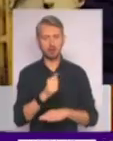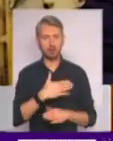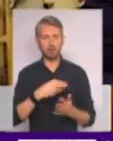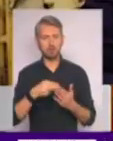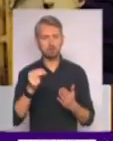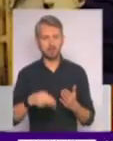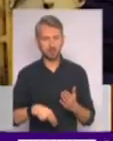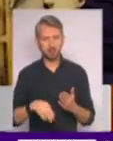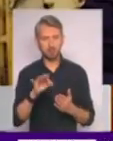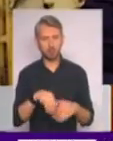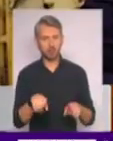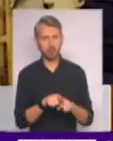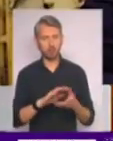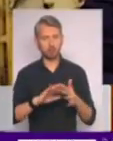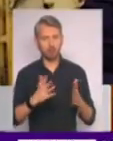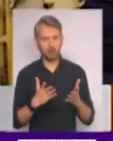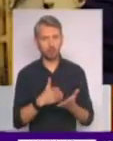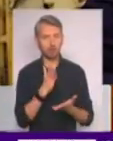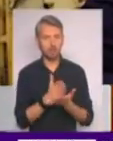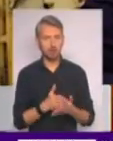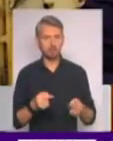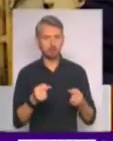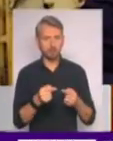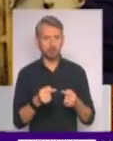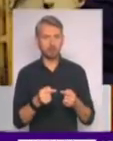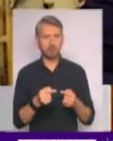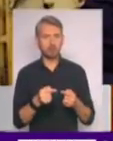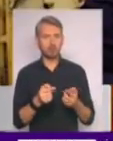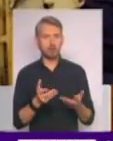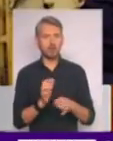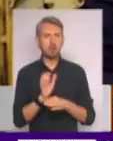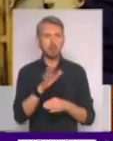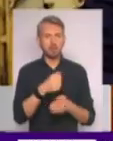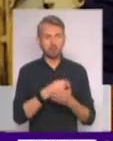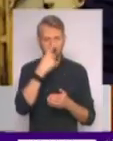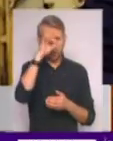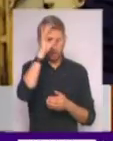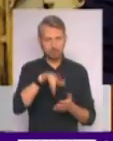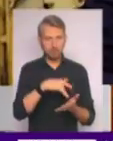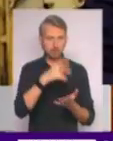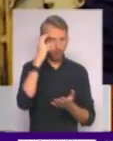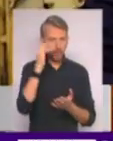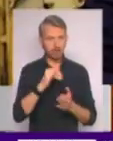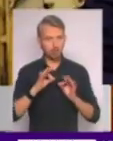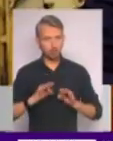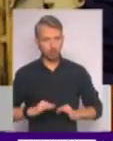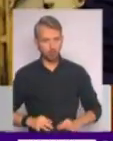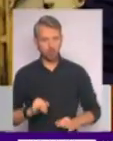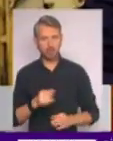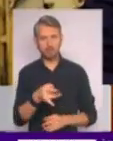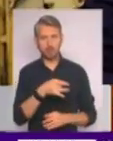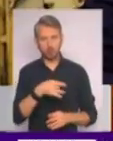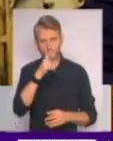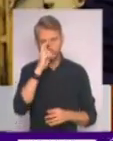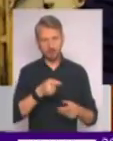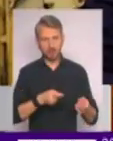підписом про таку ситуацію, є відповідно направлені як і до поліції міста Києва, так і до прокуратури, так і до районної